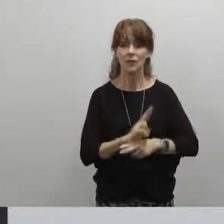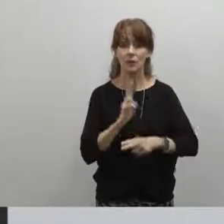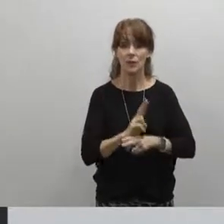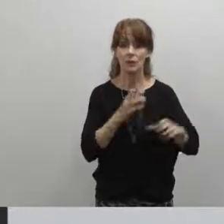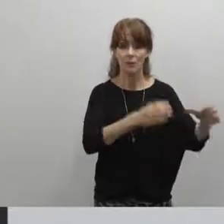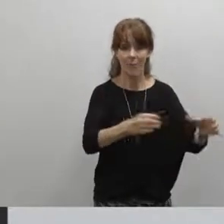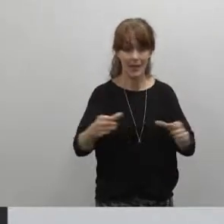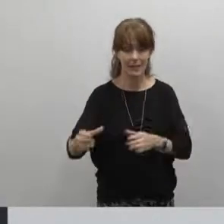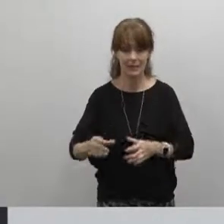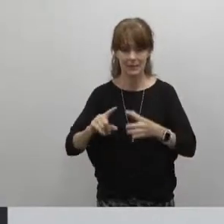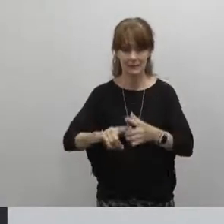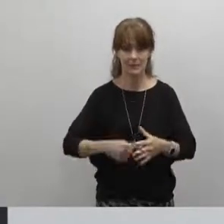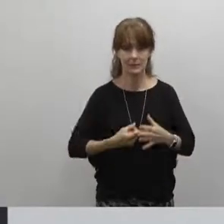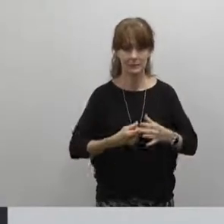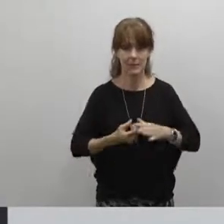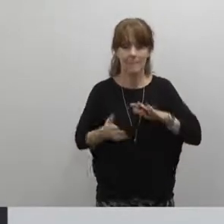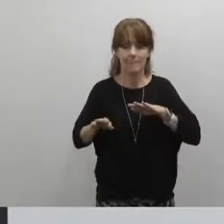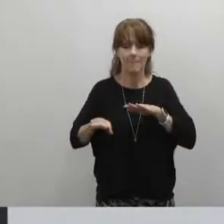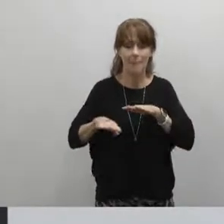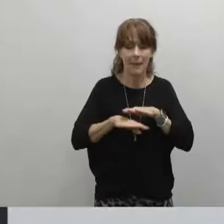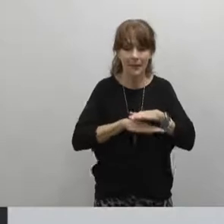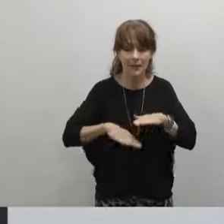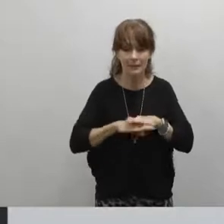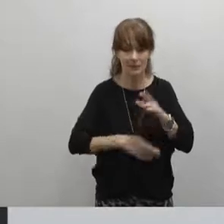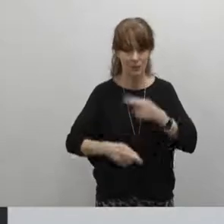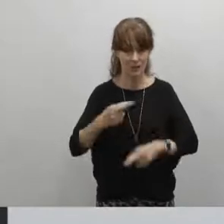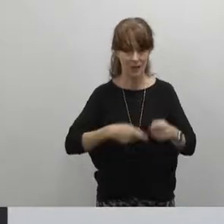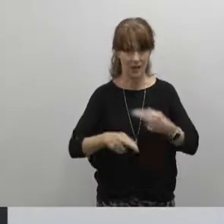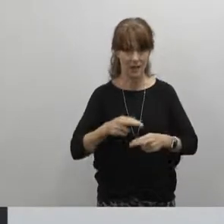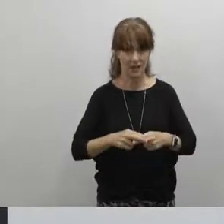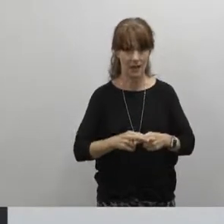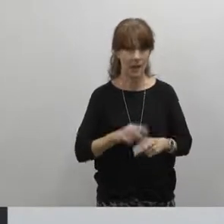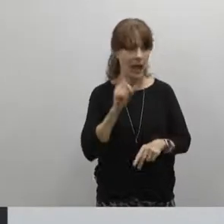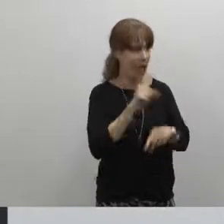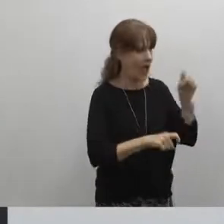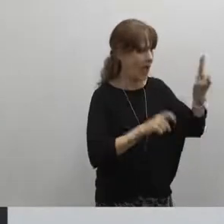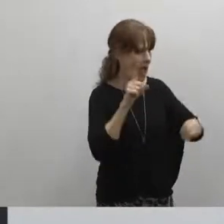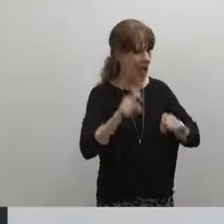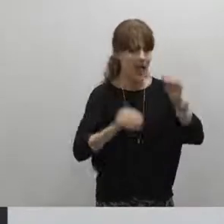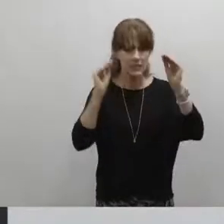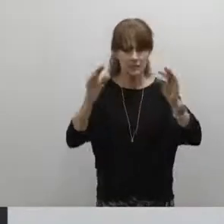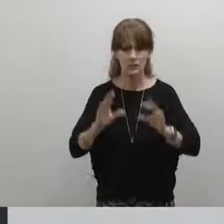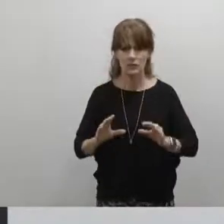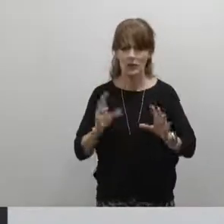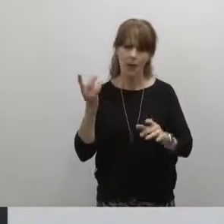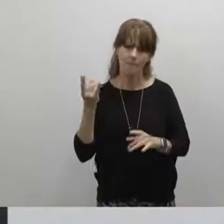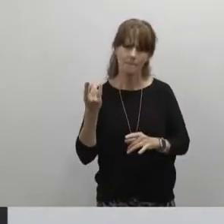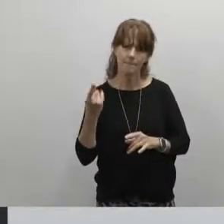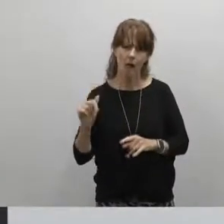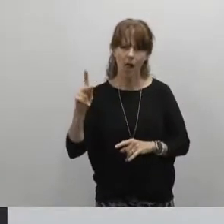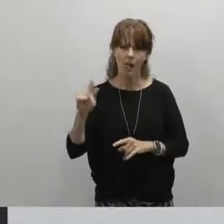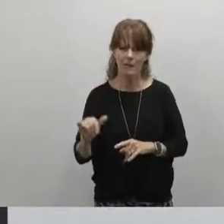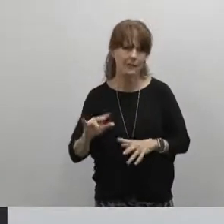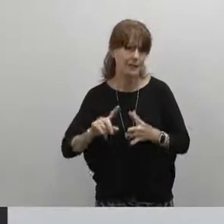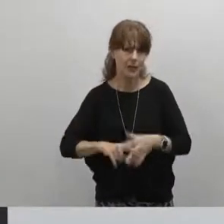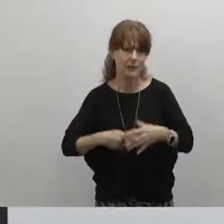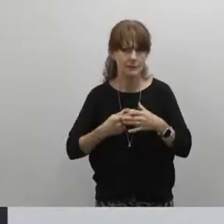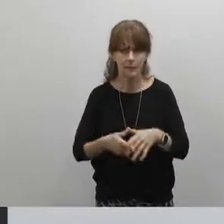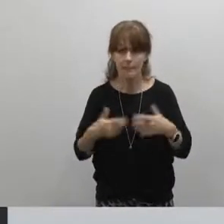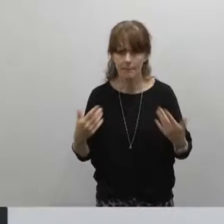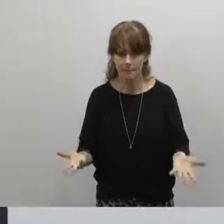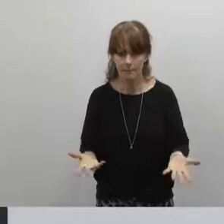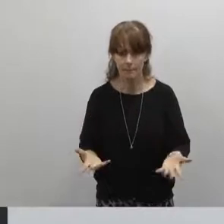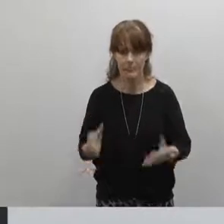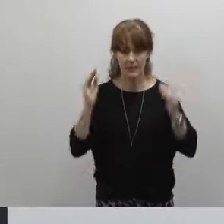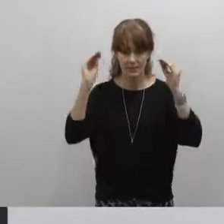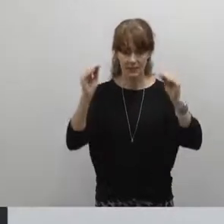dương trâu tài rô mật siêu bài prao prao kông bóng năng lãng vinh đôi chân dương trâu tài miền thung trâm trâu xâm rạp ở rẻ xa túc